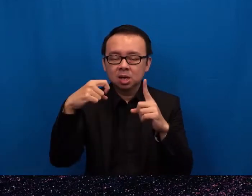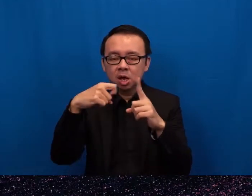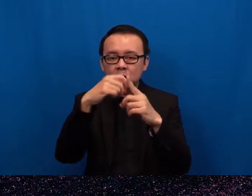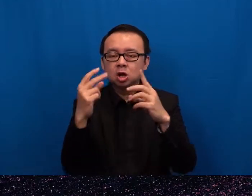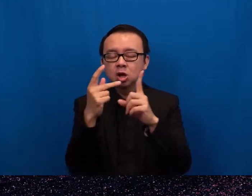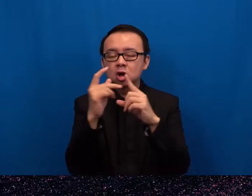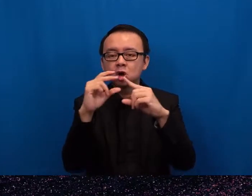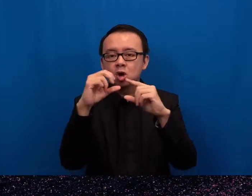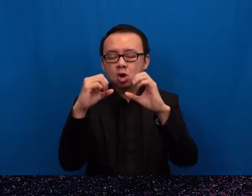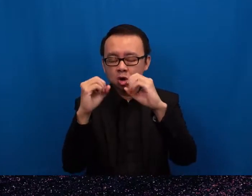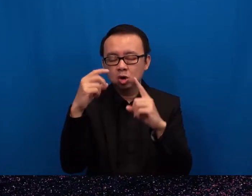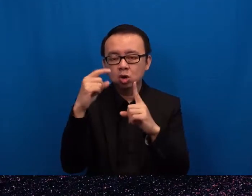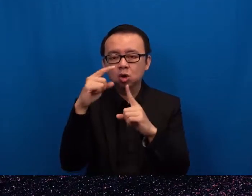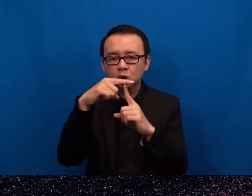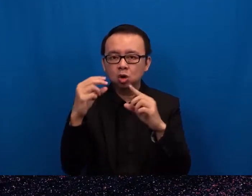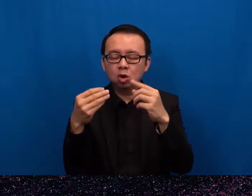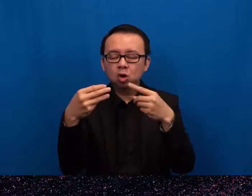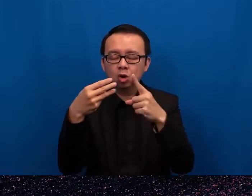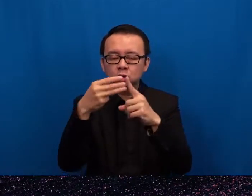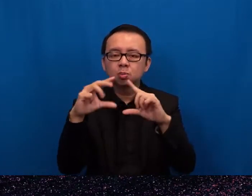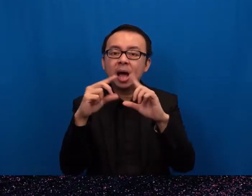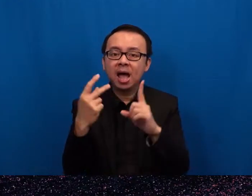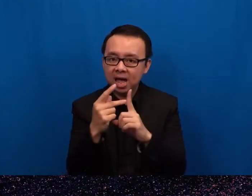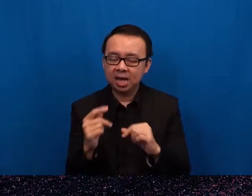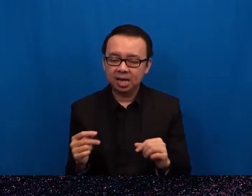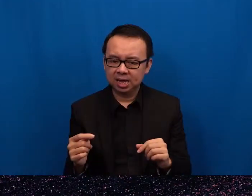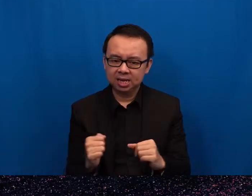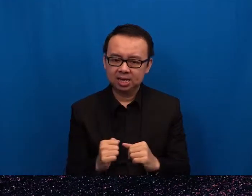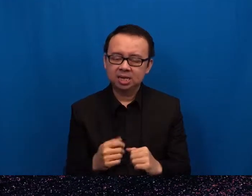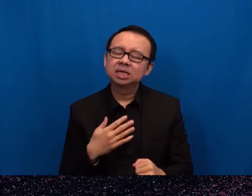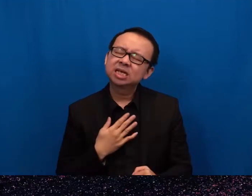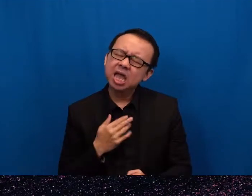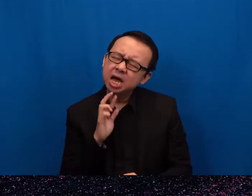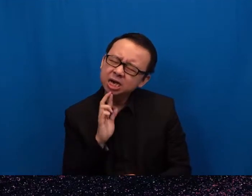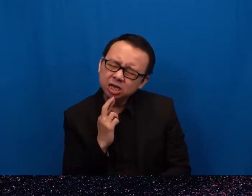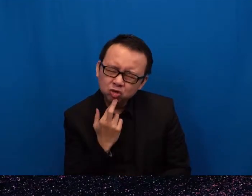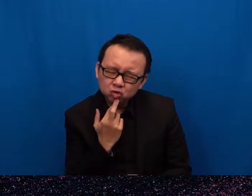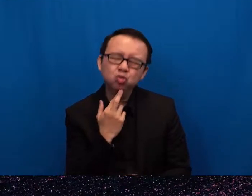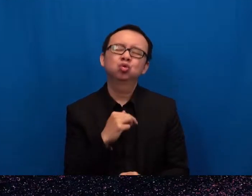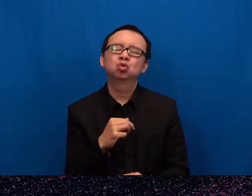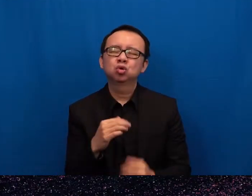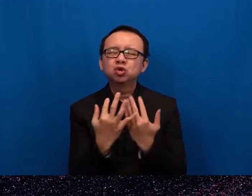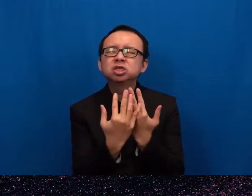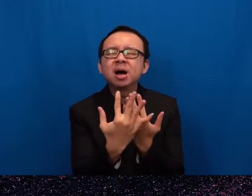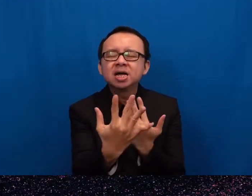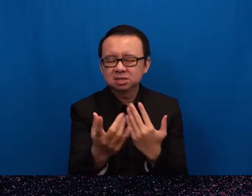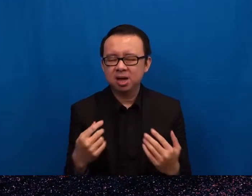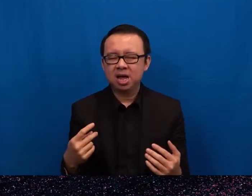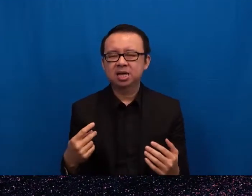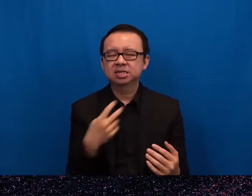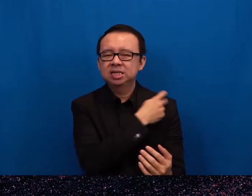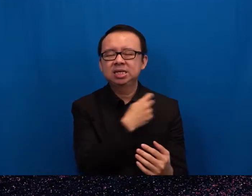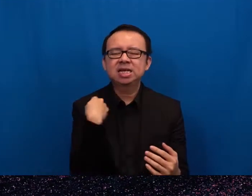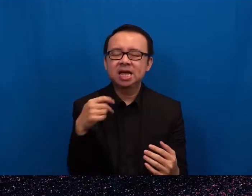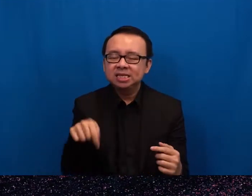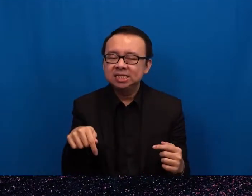jemaat. Baik yang di dalam negeri, juga termasuk jemaat yang sudah ada di luar sekarang, di luar negeri. Gereja-gereja kita yang ada